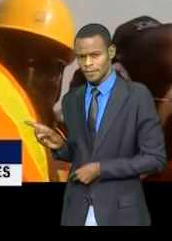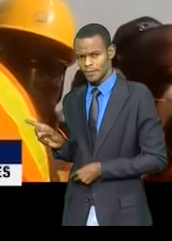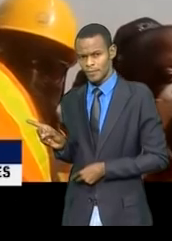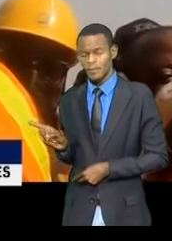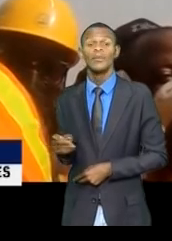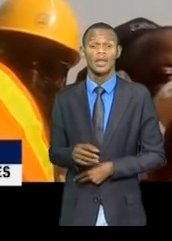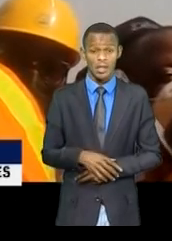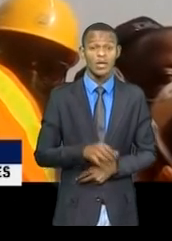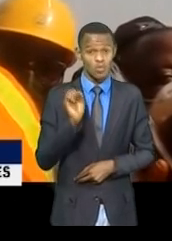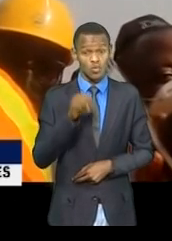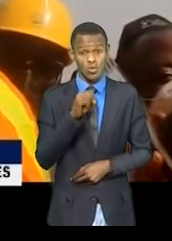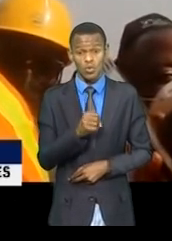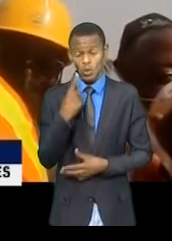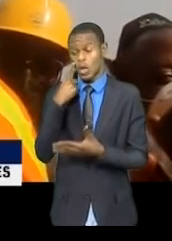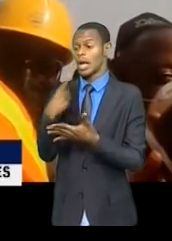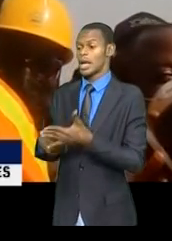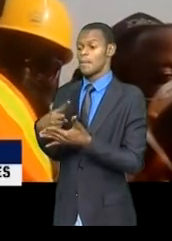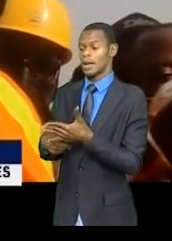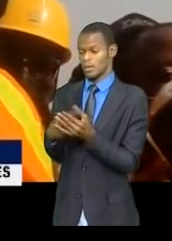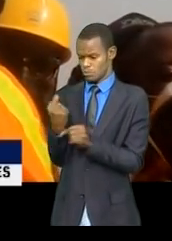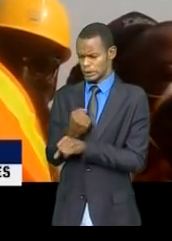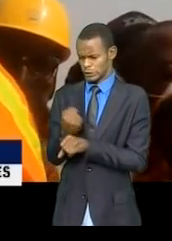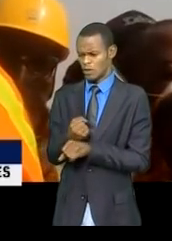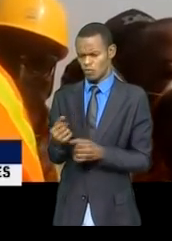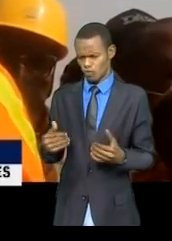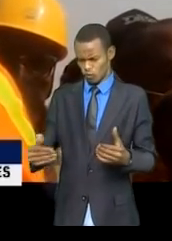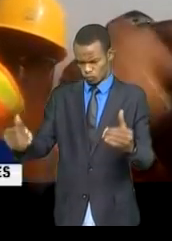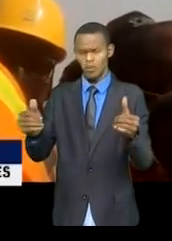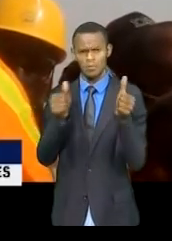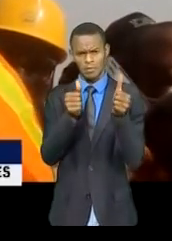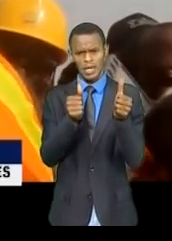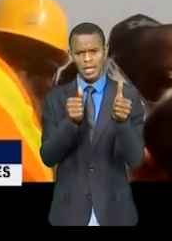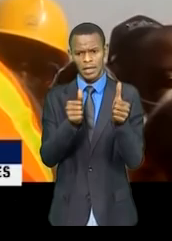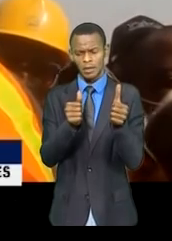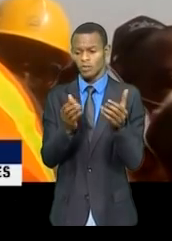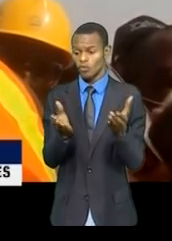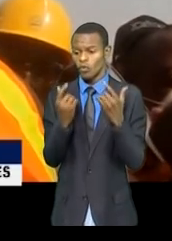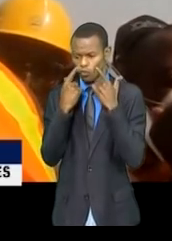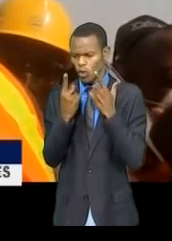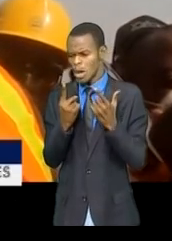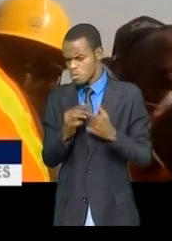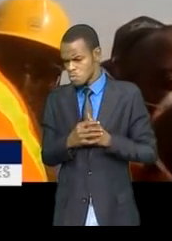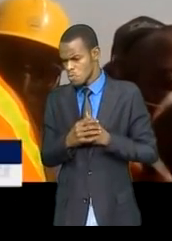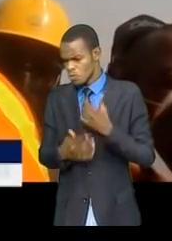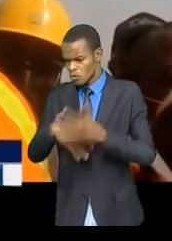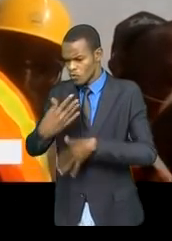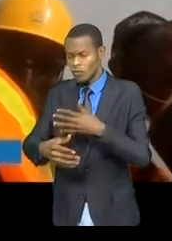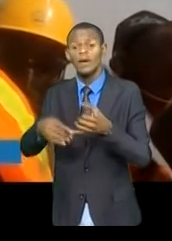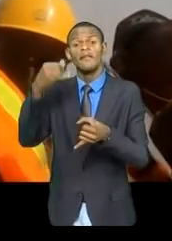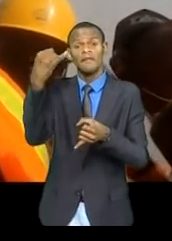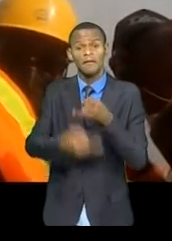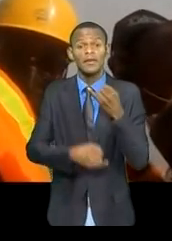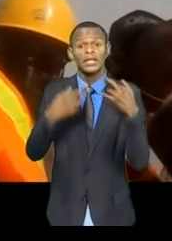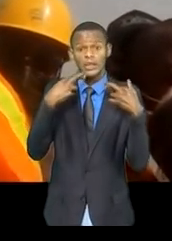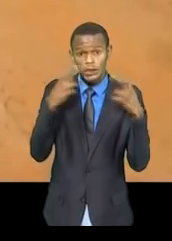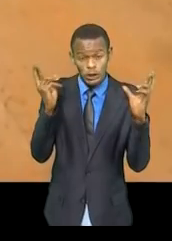exécuté. Il ne nous reste plus qu'à évaluer ce qui est fait sur terrain et ce qui a été prévu au bureau. S'il y a des écarts, et c'est là